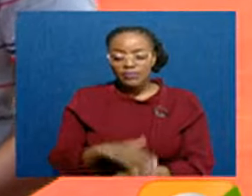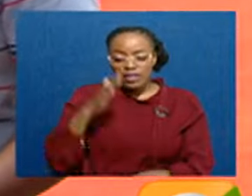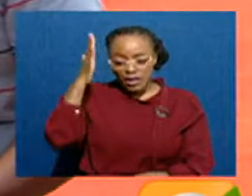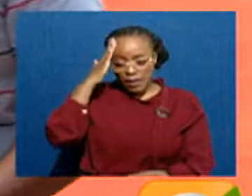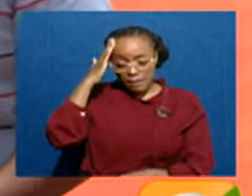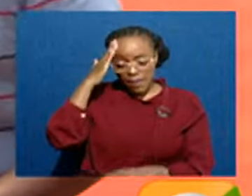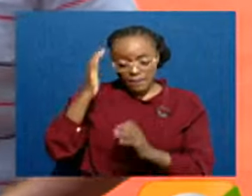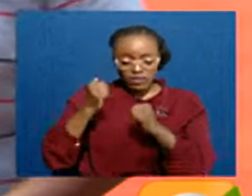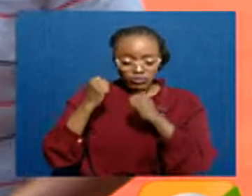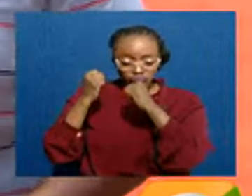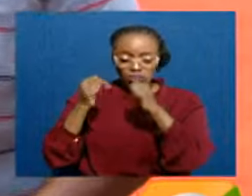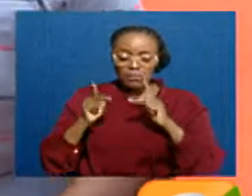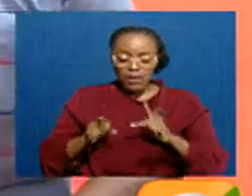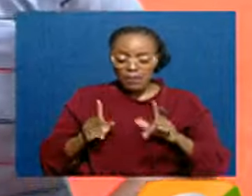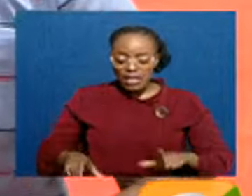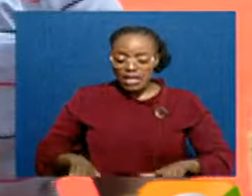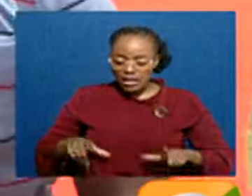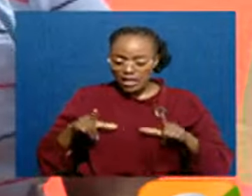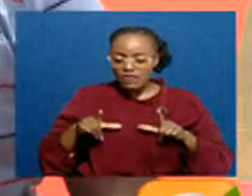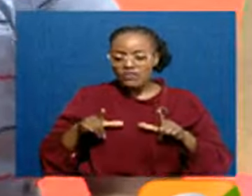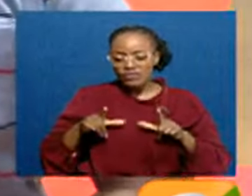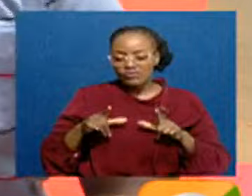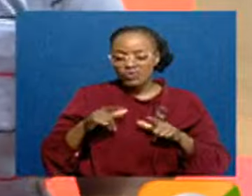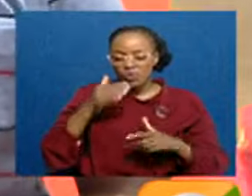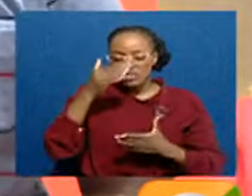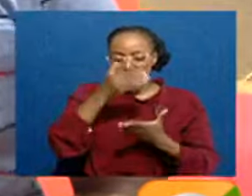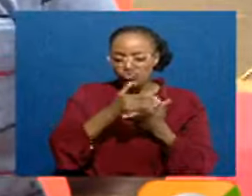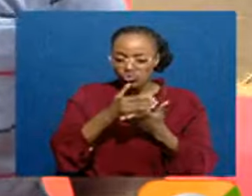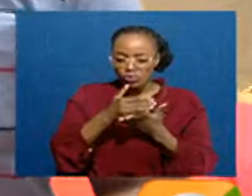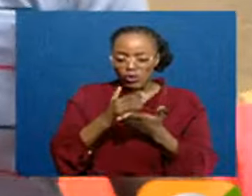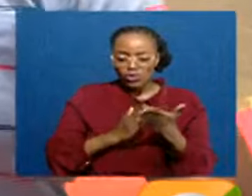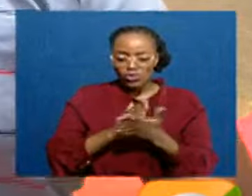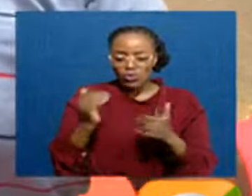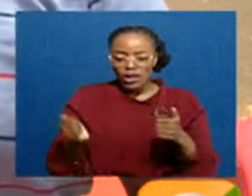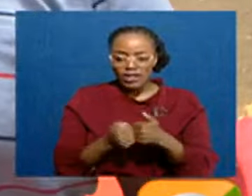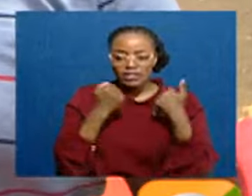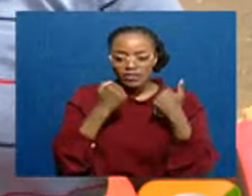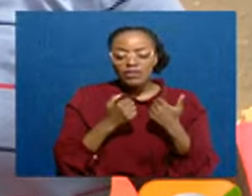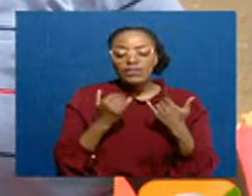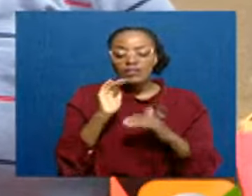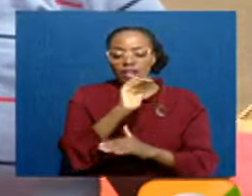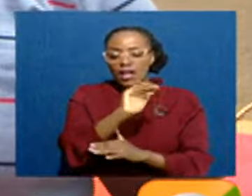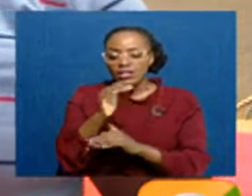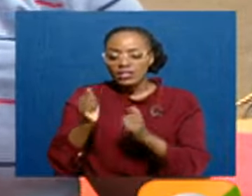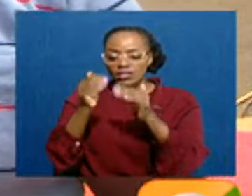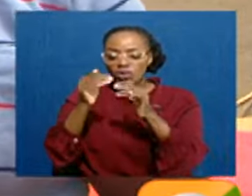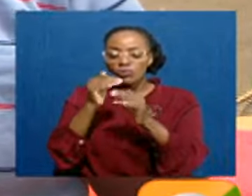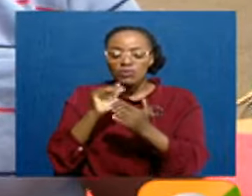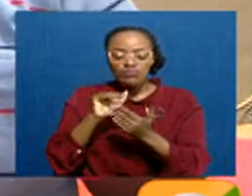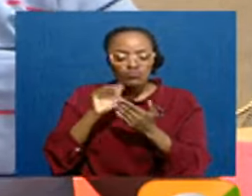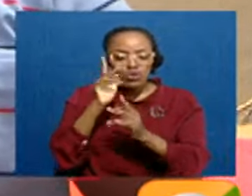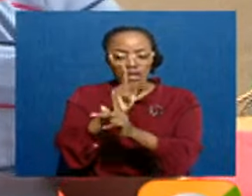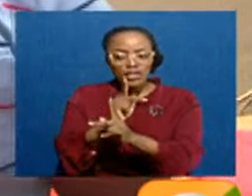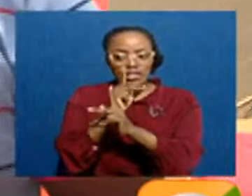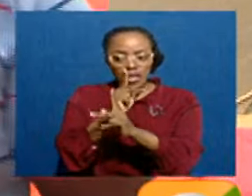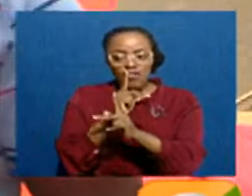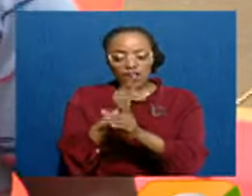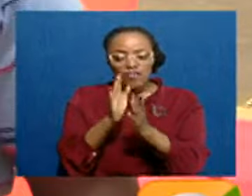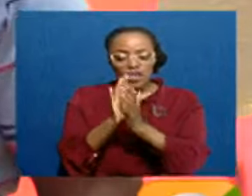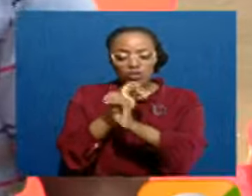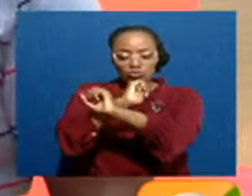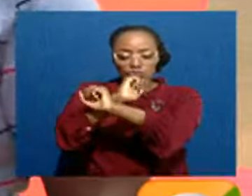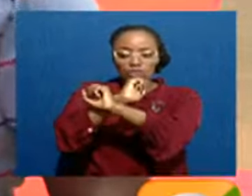kama mashujaa ambao maisha yao yalikatizwa na ajali ya barabarani. Wito umetolewa kwa madereva kuwa waangalifu na